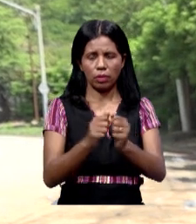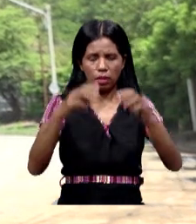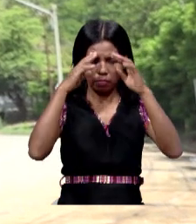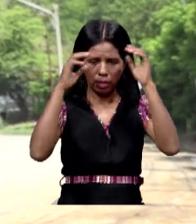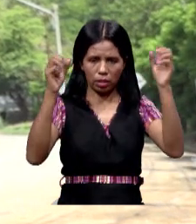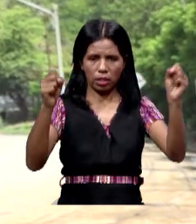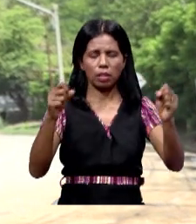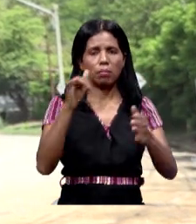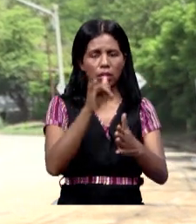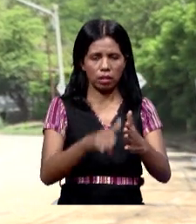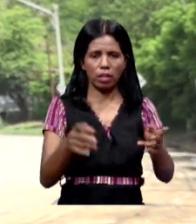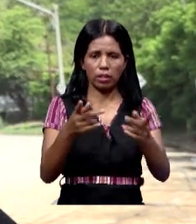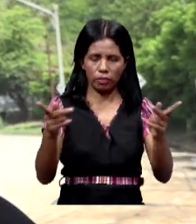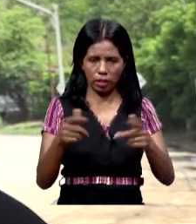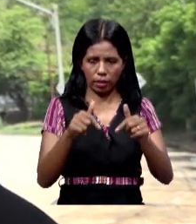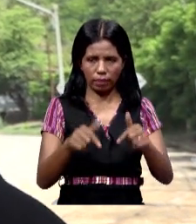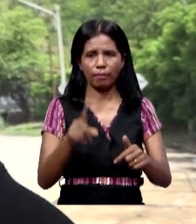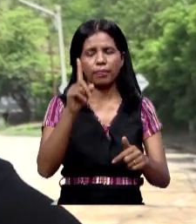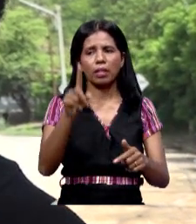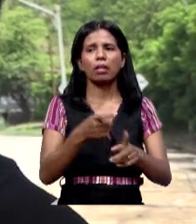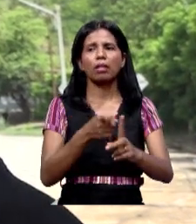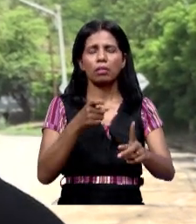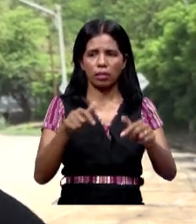kita fatin ni no dia tang si parti tu ni mai